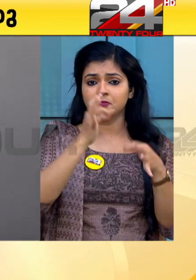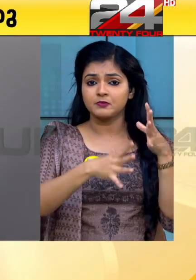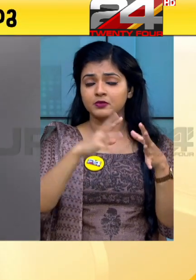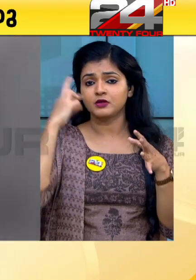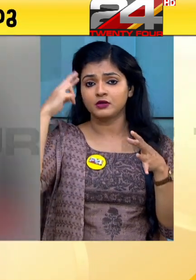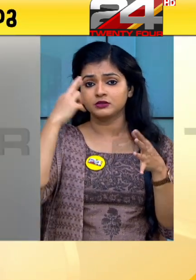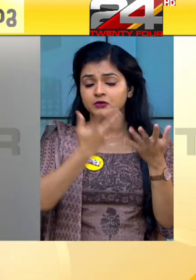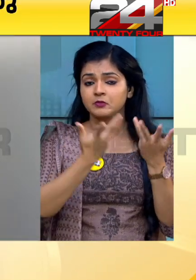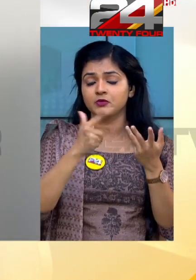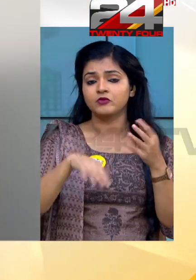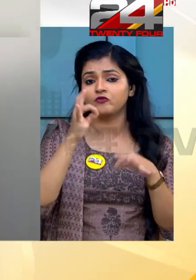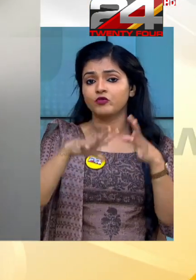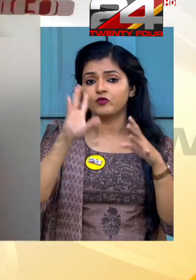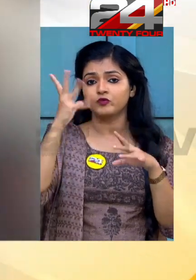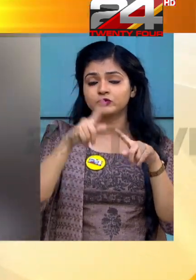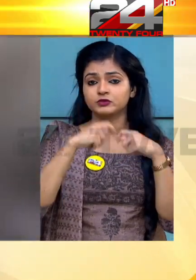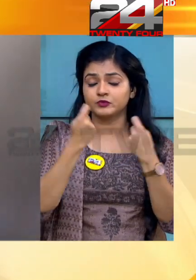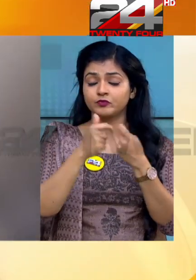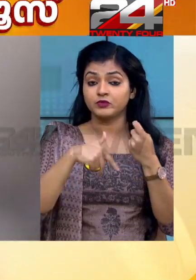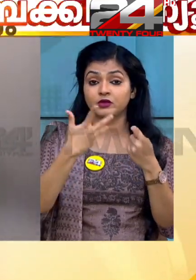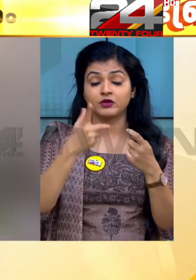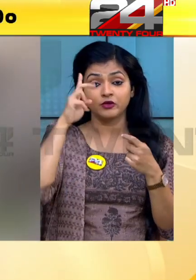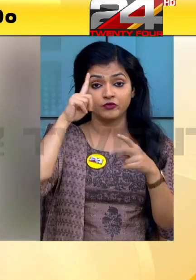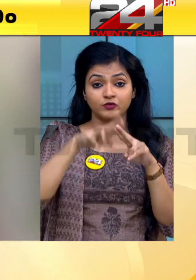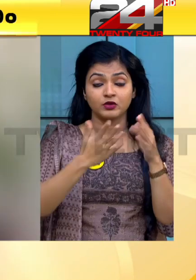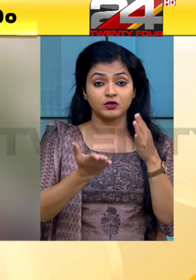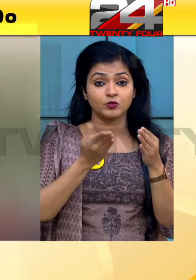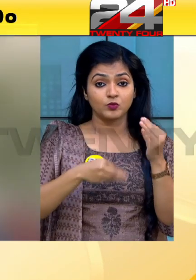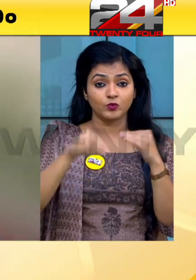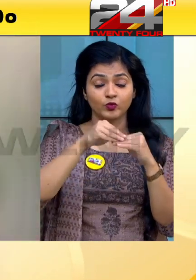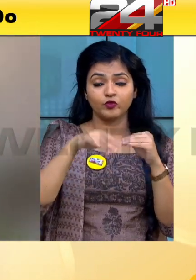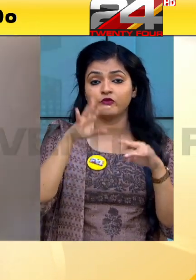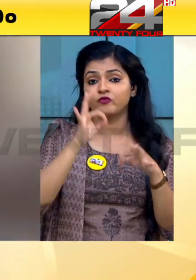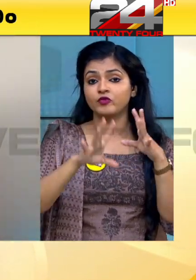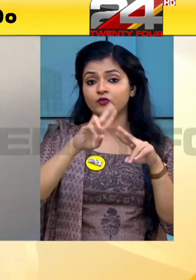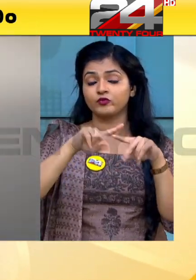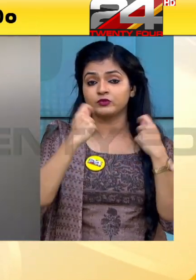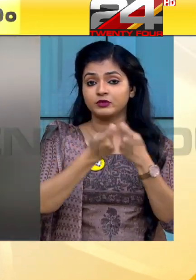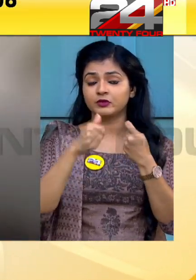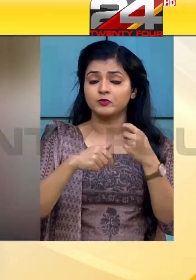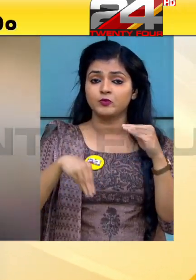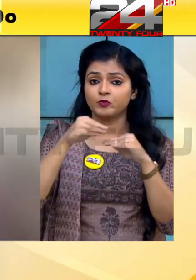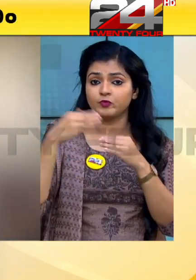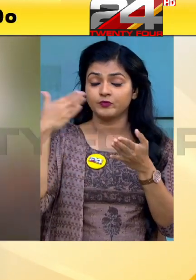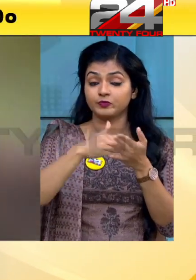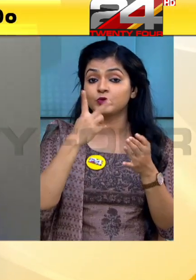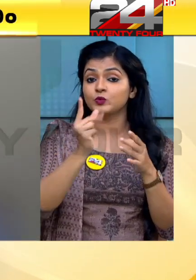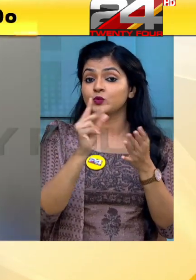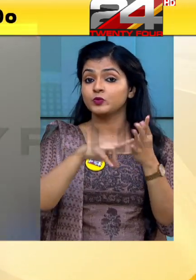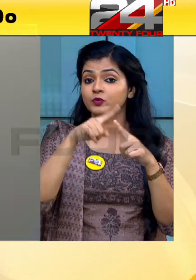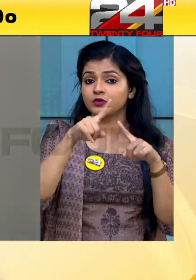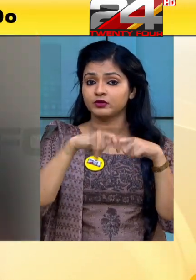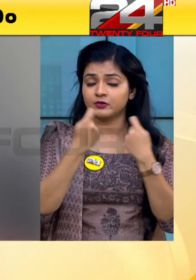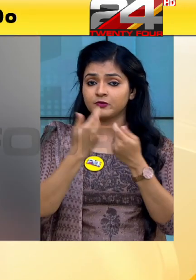സംബന്ധിച്ചിട്ടുണ്ട്. ആവശ്യമെങ്കിൽ കൂടുതൽ യൂണിറ്റിനെ കാൾ ഓൺ ചെയ്യാനാണ് നിലവിൽ ഇപ്പോൾ ചാക്ക ഫയർഫോഴ്സ് യൂണിറ്റ് തീരുമാനിച്ചിട്ടുള്ളത്. ഇപ്പോൾ 2 യൂണിറ്റുകൾ എത്തി തീ നിയന്ത്രണ